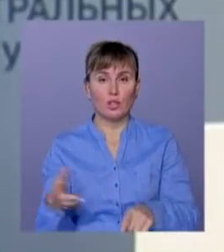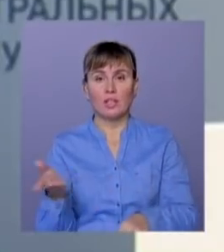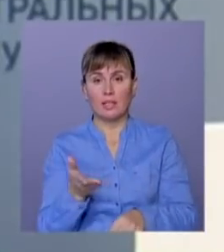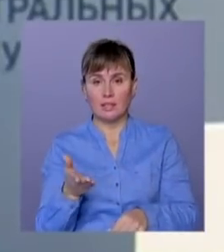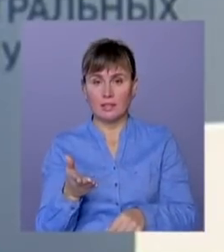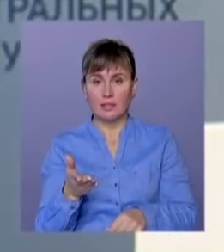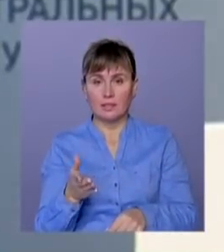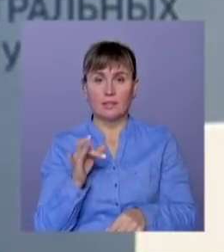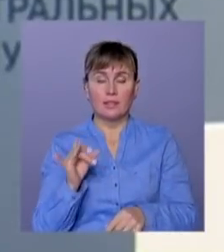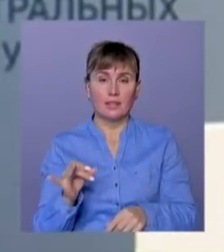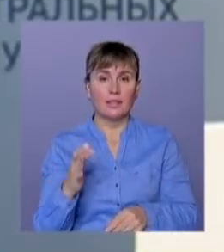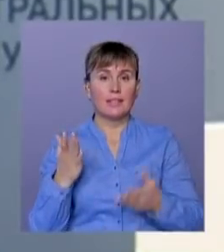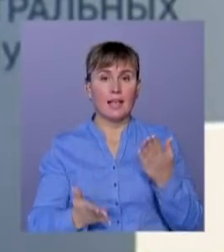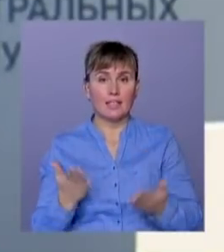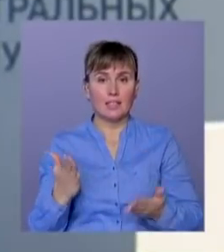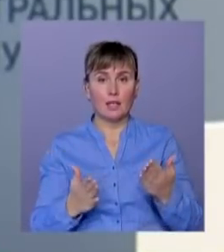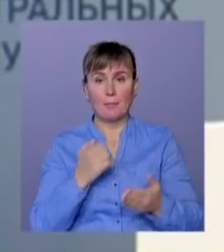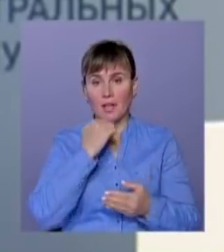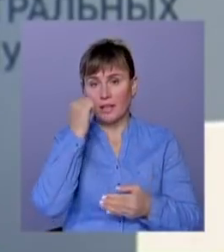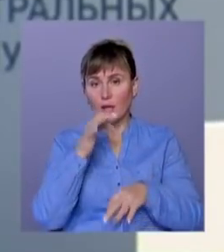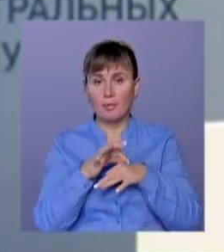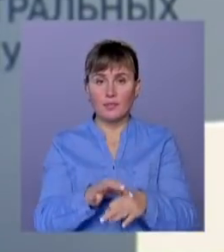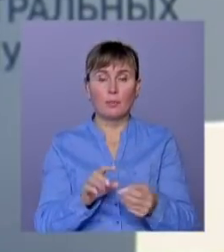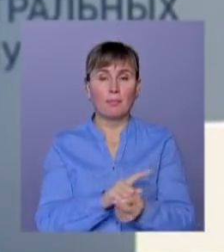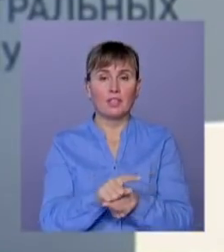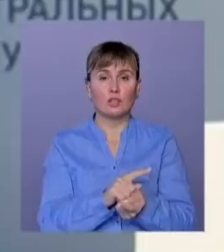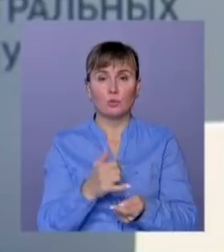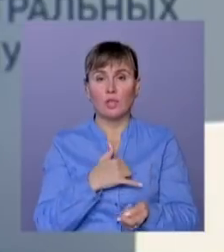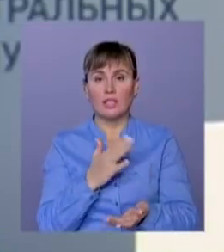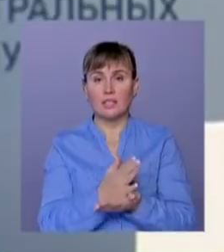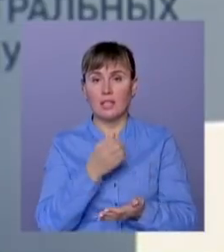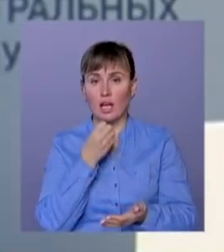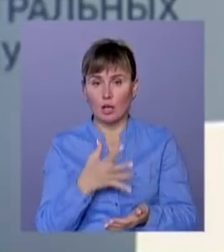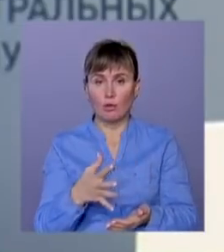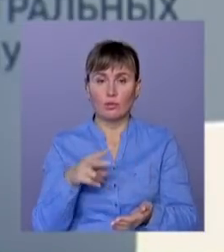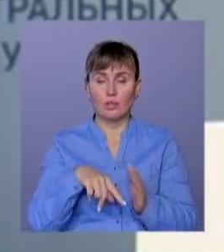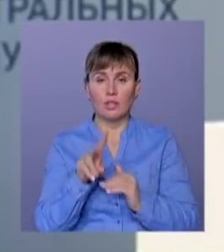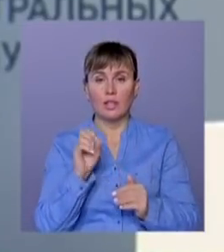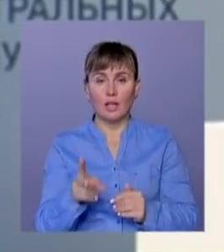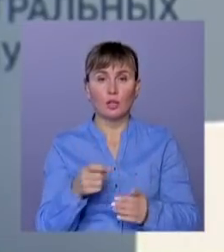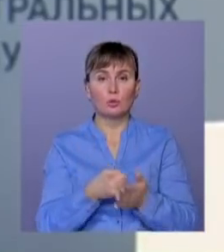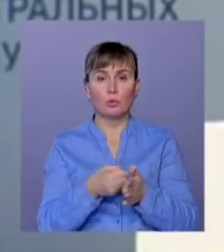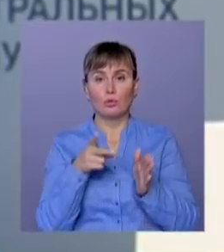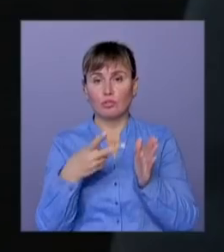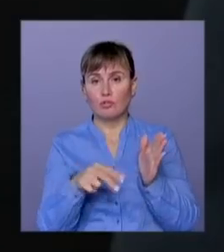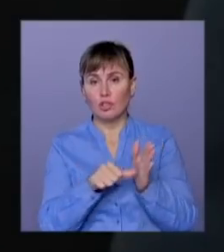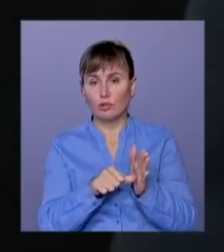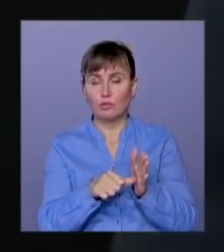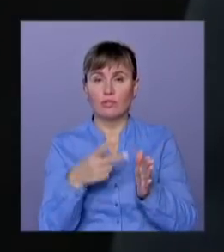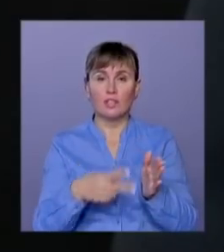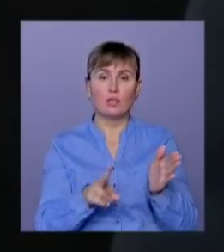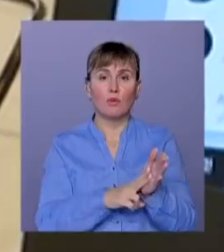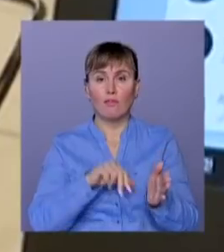что если благодаря проведенной модернизации у нас есть хороший лак до 26-27